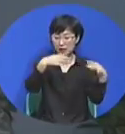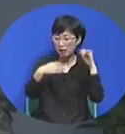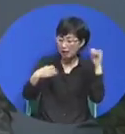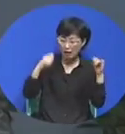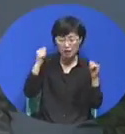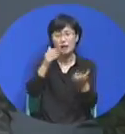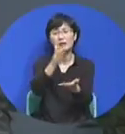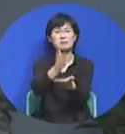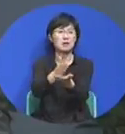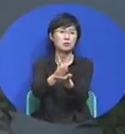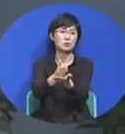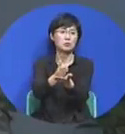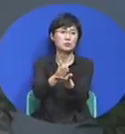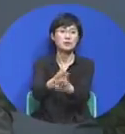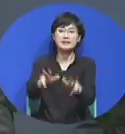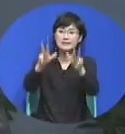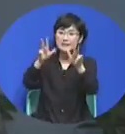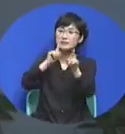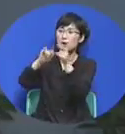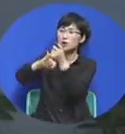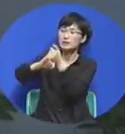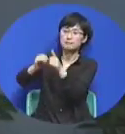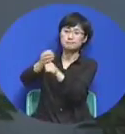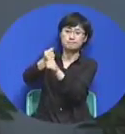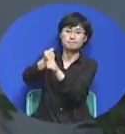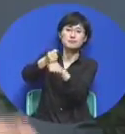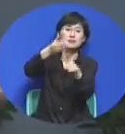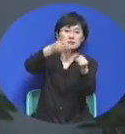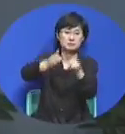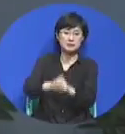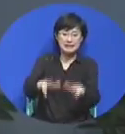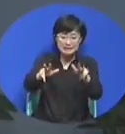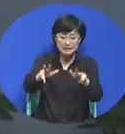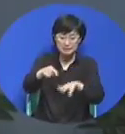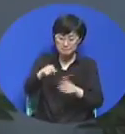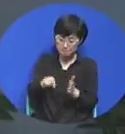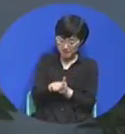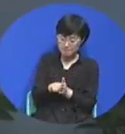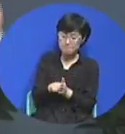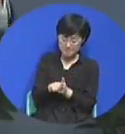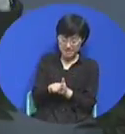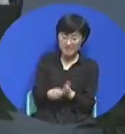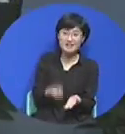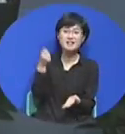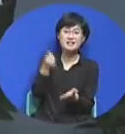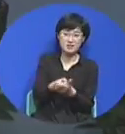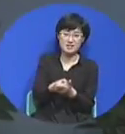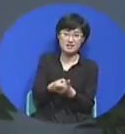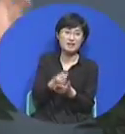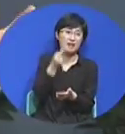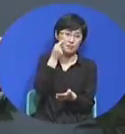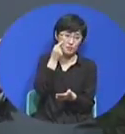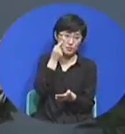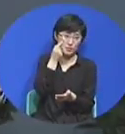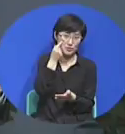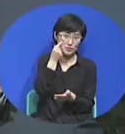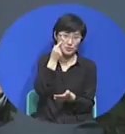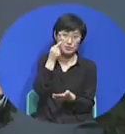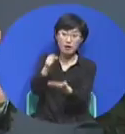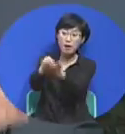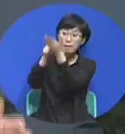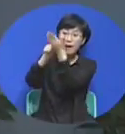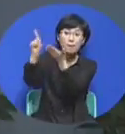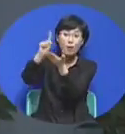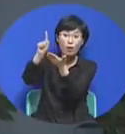지금 언약 잡으세요. Don't listen to the words of other people. Hold on to God. 지금 믿음의 결단 내리시면요. 보좌의 축복이 나타나게 되겠어요. If you